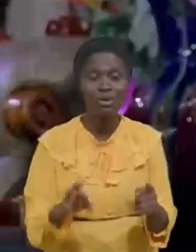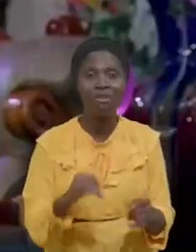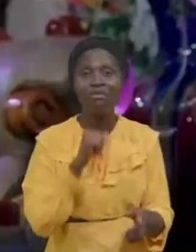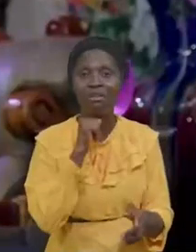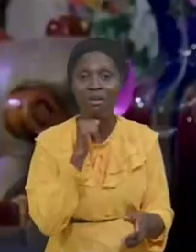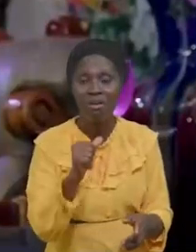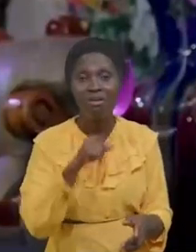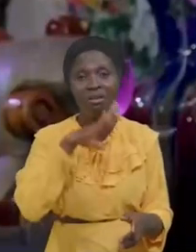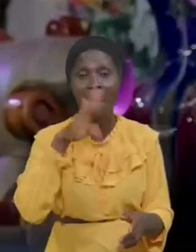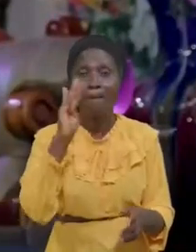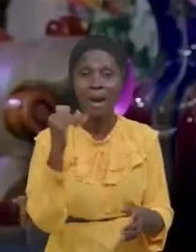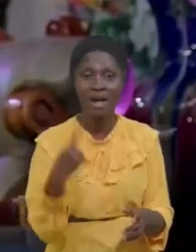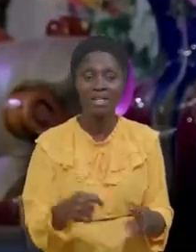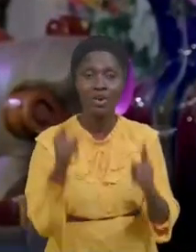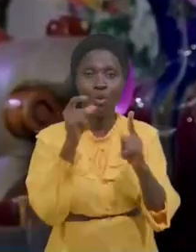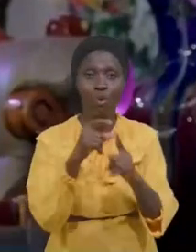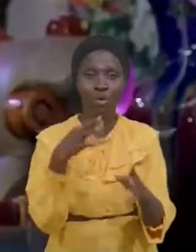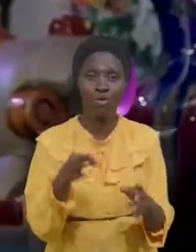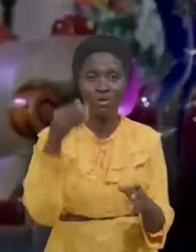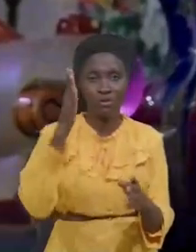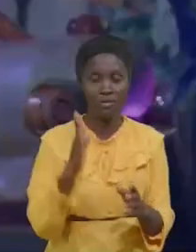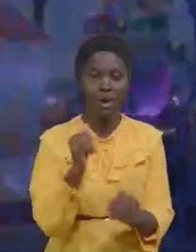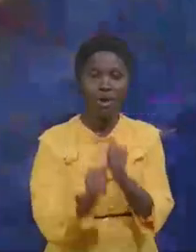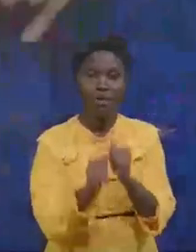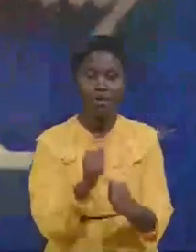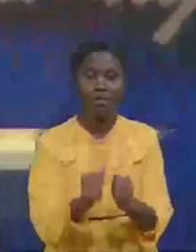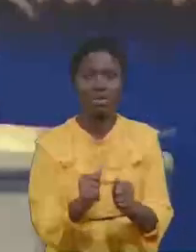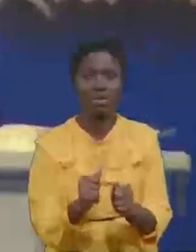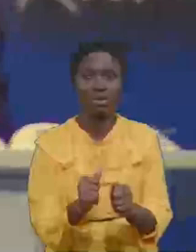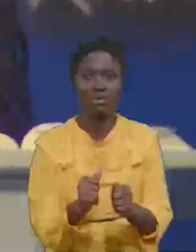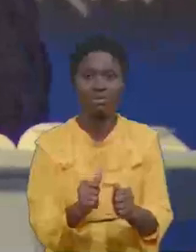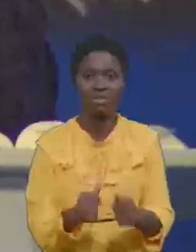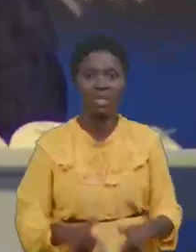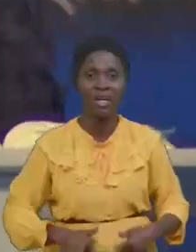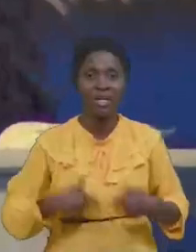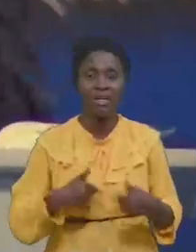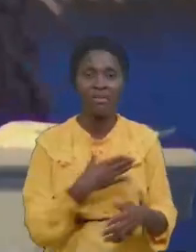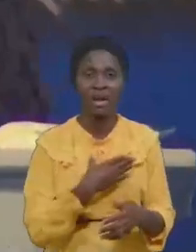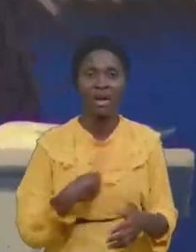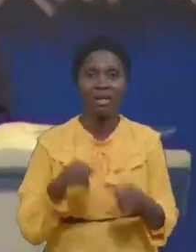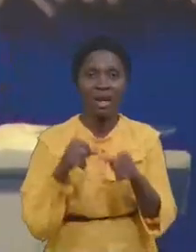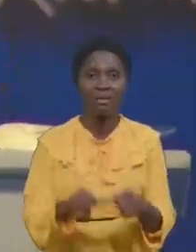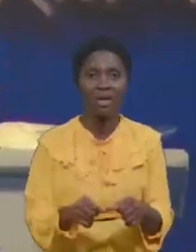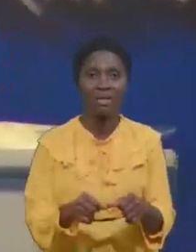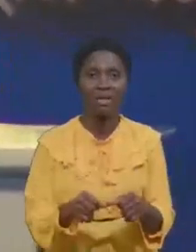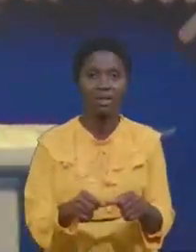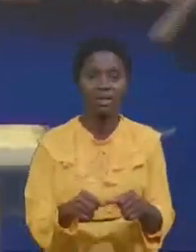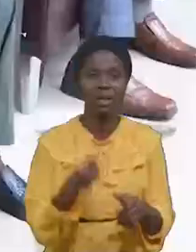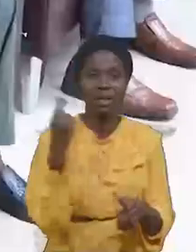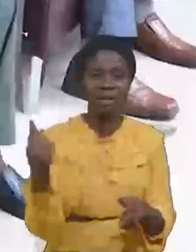une semence incorruptible, par la parole vivante et permanente de